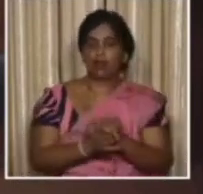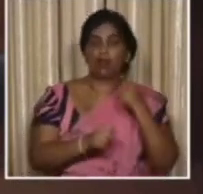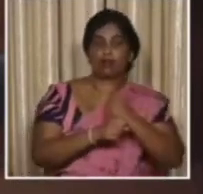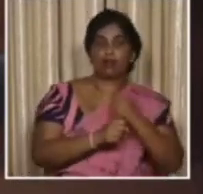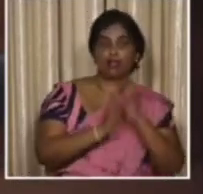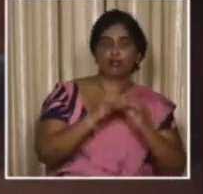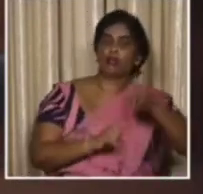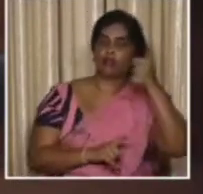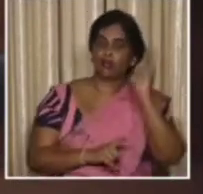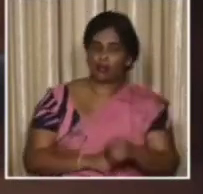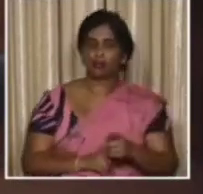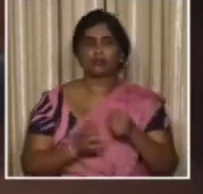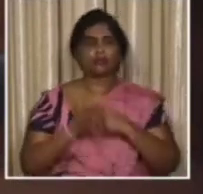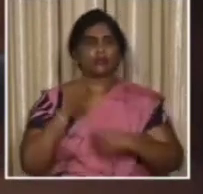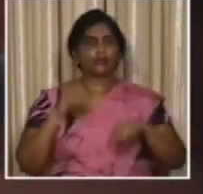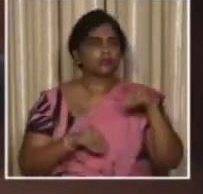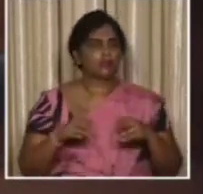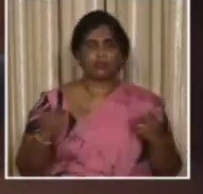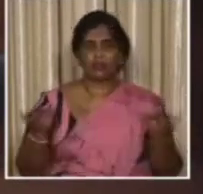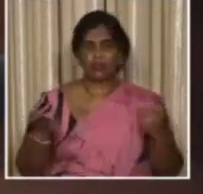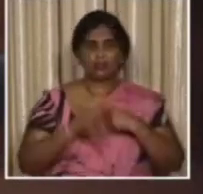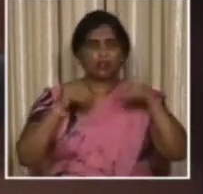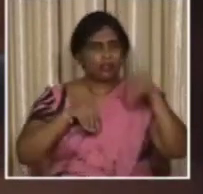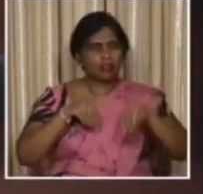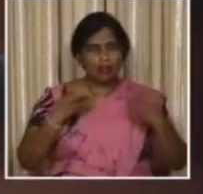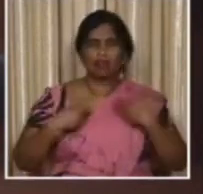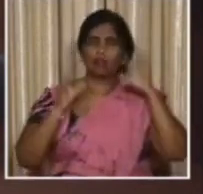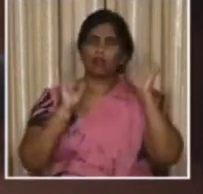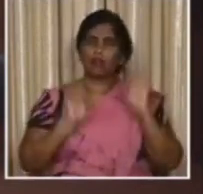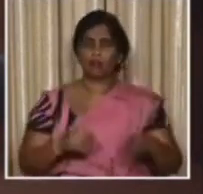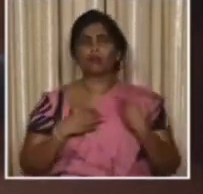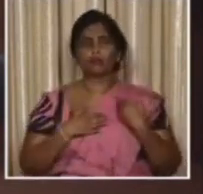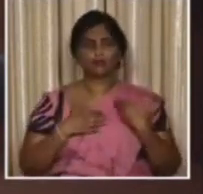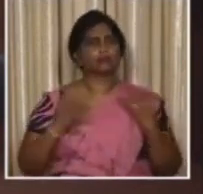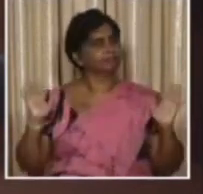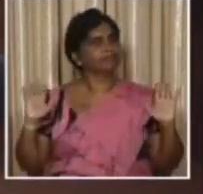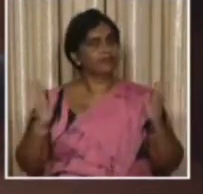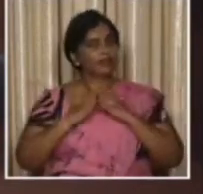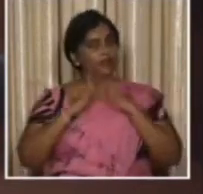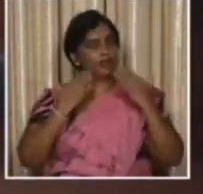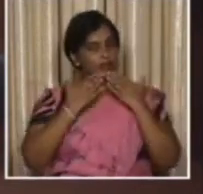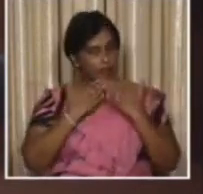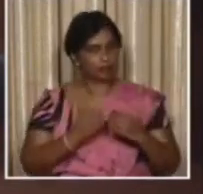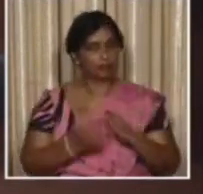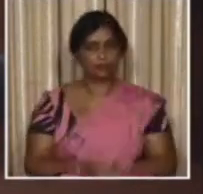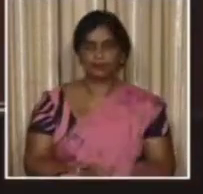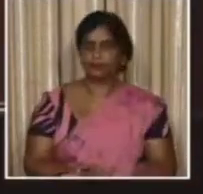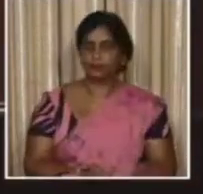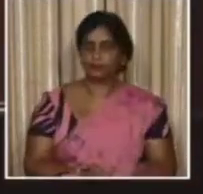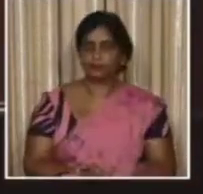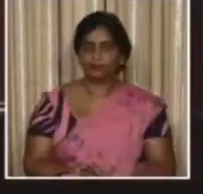ආණ්ඩුපක්ෂ අමාත්‍යවරයා ස්ථිර කරන්නේ එතන ඡන්දයක් නැහැ නැති ඡන්දයකට අපි හිටියේ නේ එච්චරයි බොහොම ඉස්සුති නියෝජක තනායකතුමනි